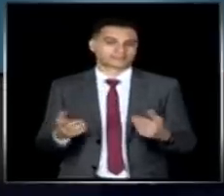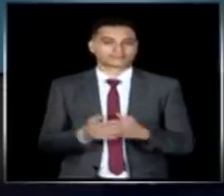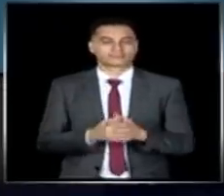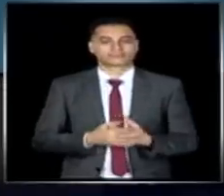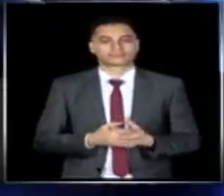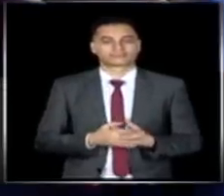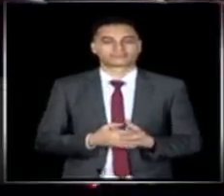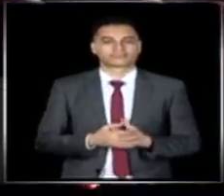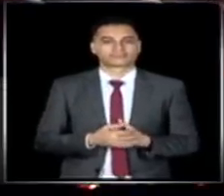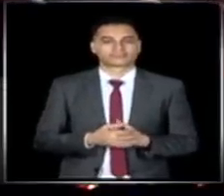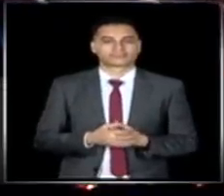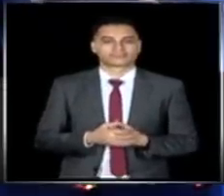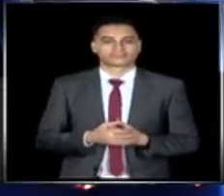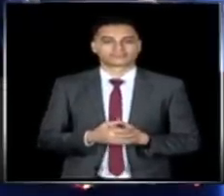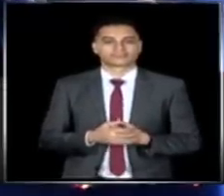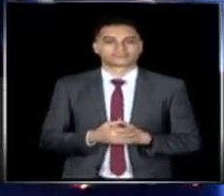خاطئة.